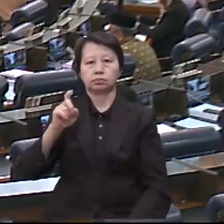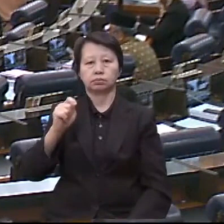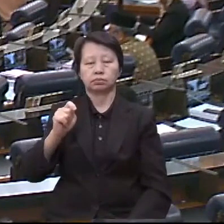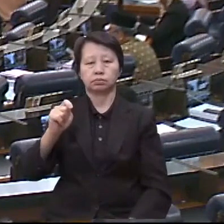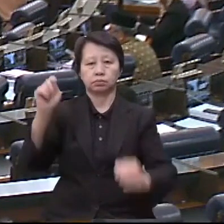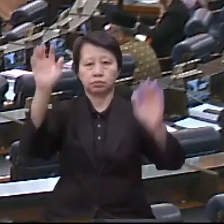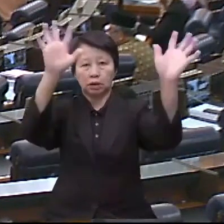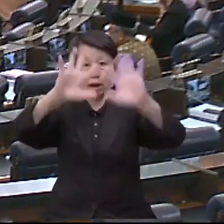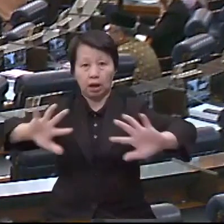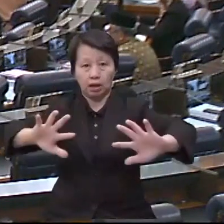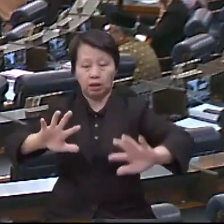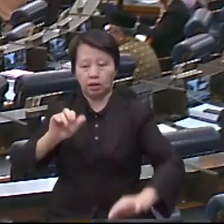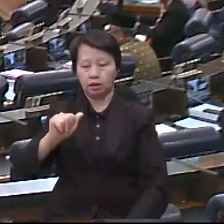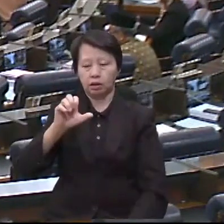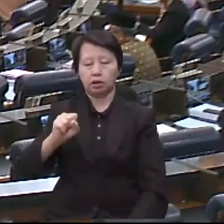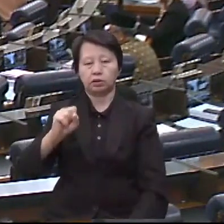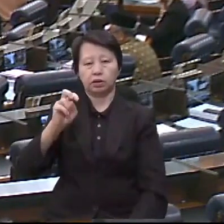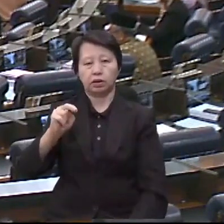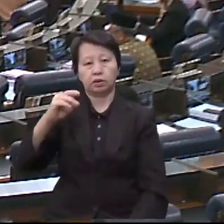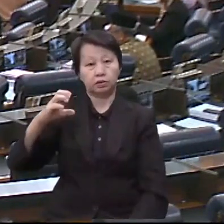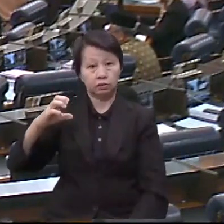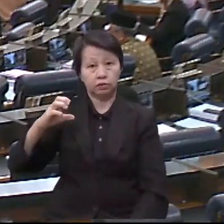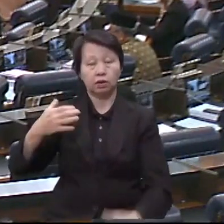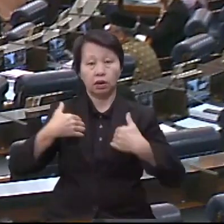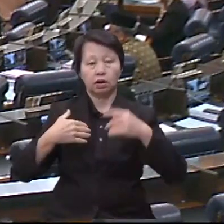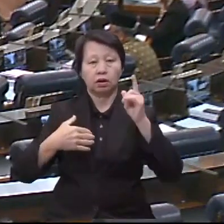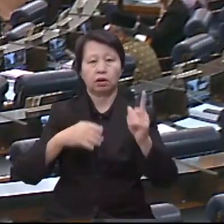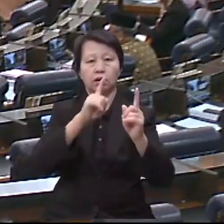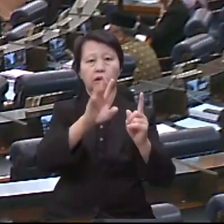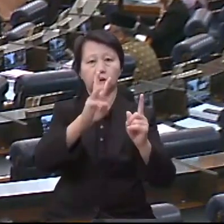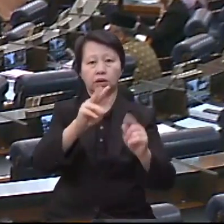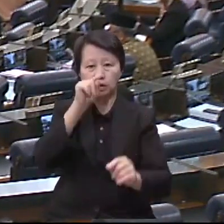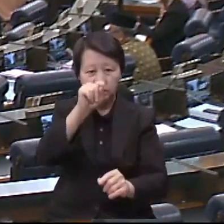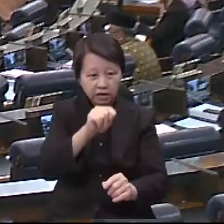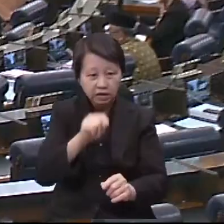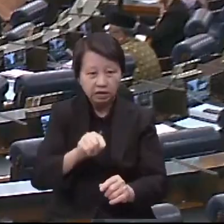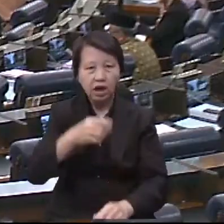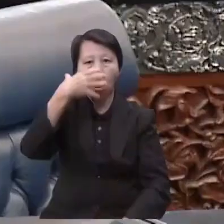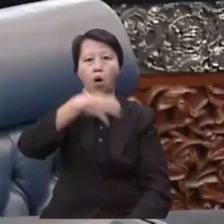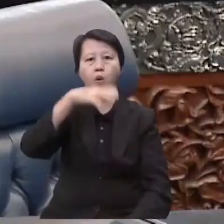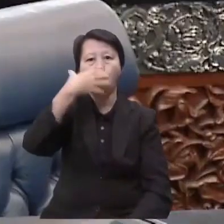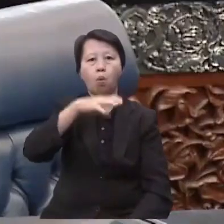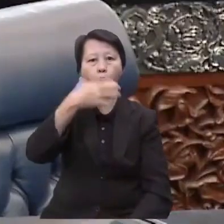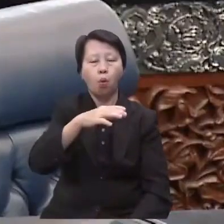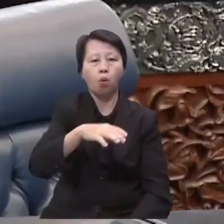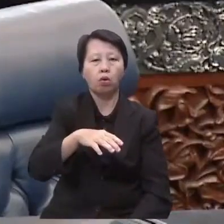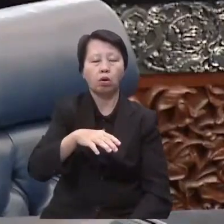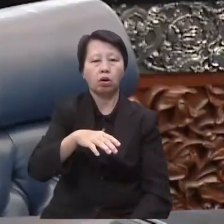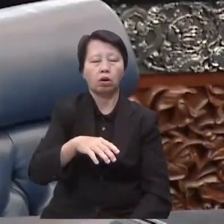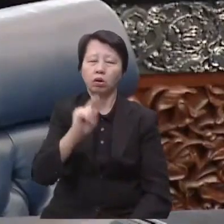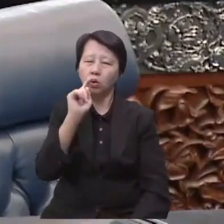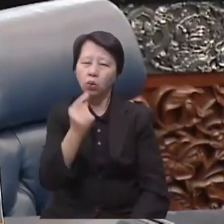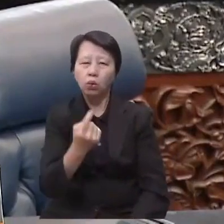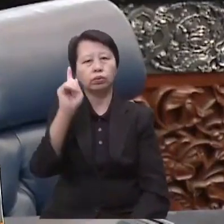ASEAN asmc sebanyak 116 titik panas yang ditemui hanya